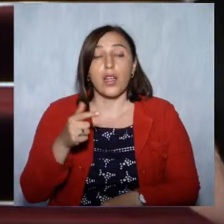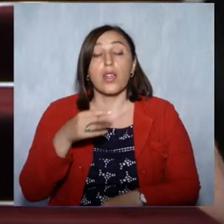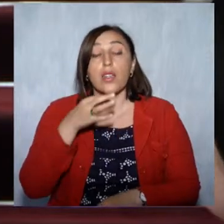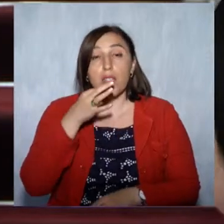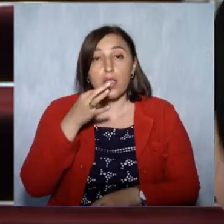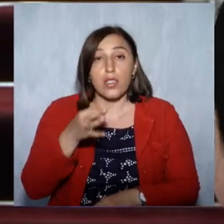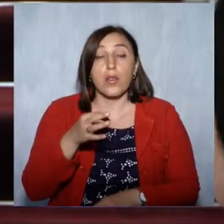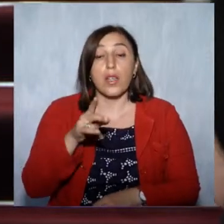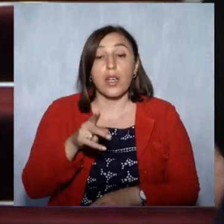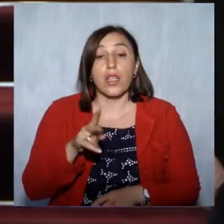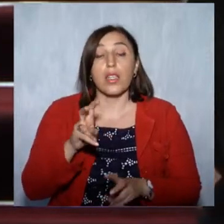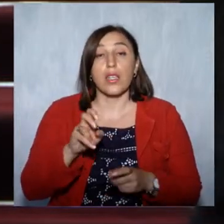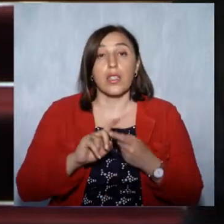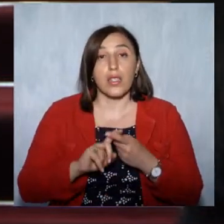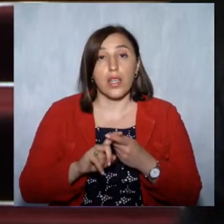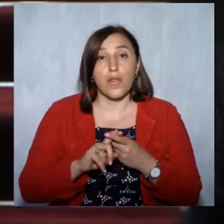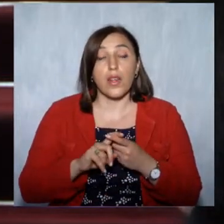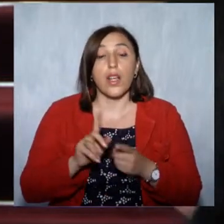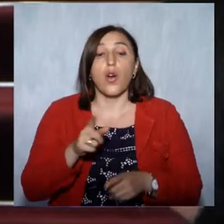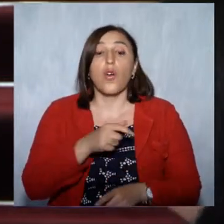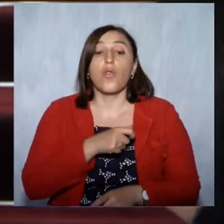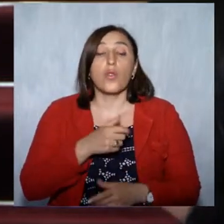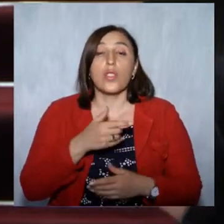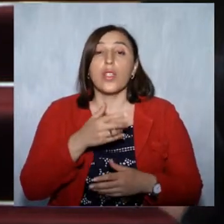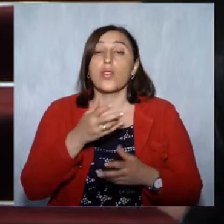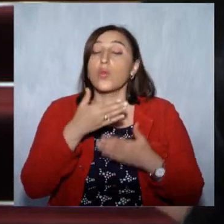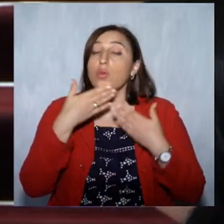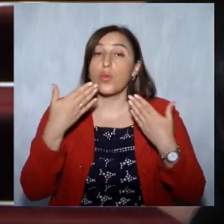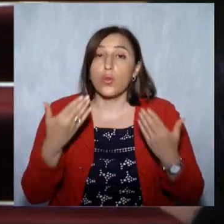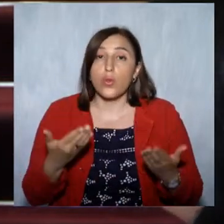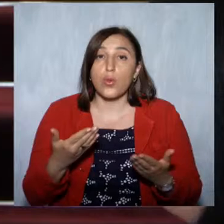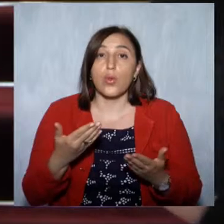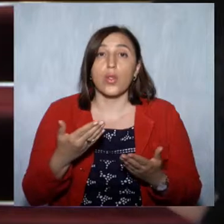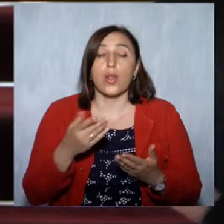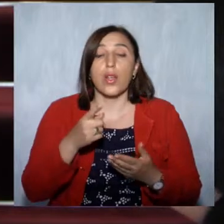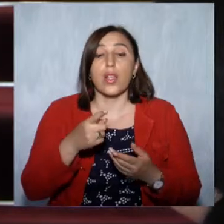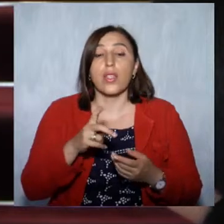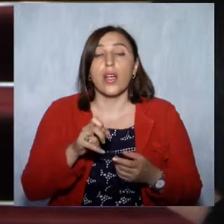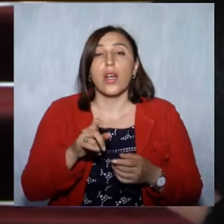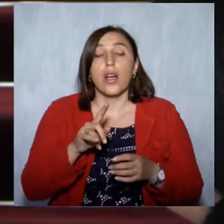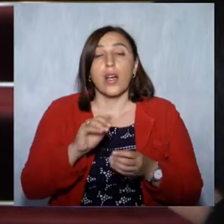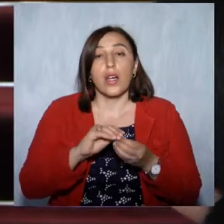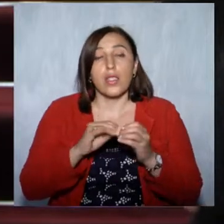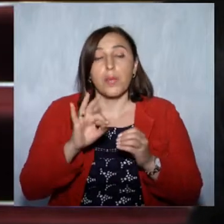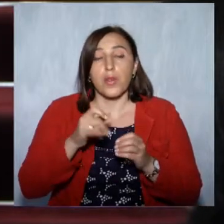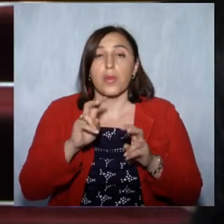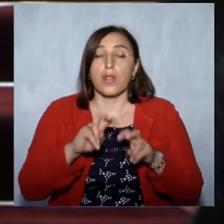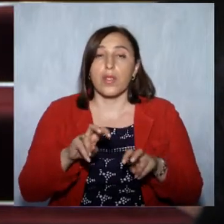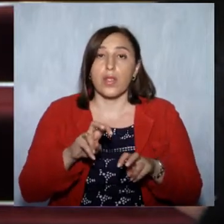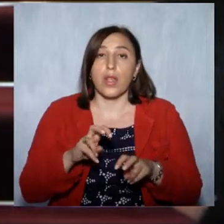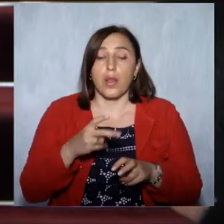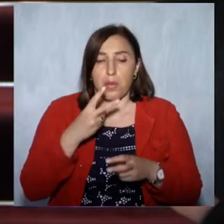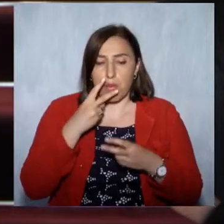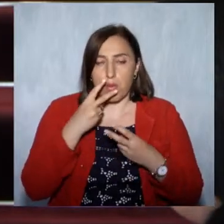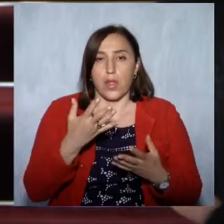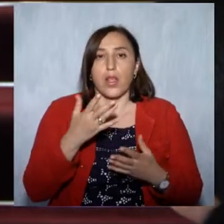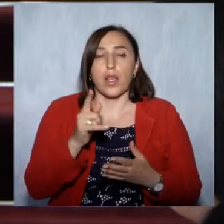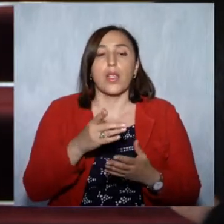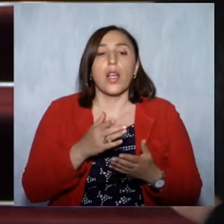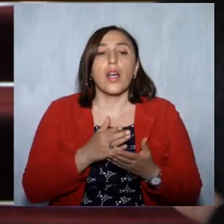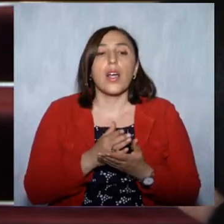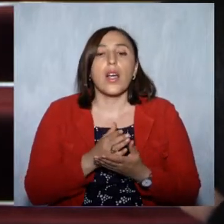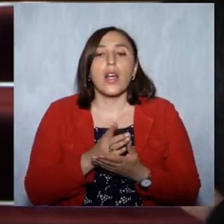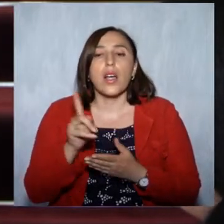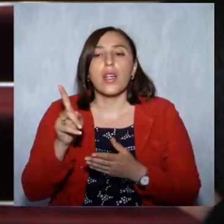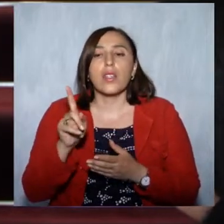այս համատեքստում դիտարկել անկուսակցական Փարսյանի ղեկավարած համայնքում տեղի ունեցող զարգացումները։ Այս ակնհայտ է, որ քաղաքական պատվեր